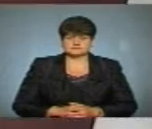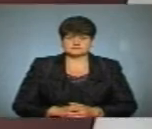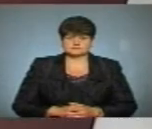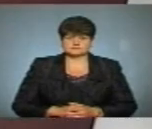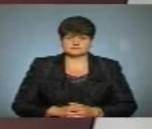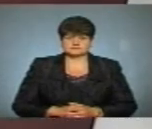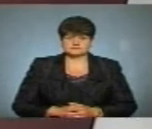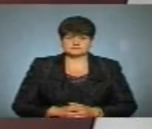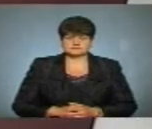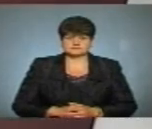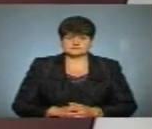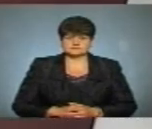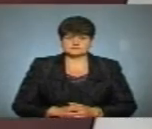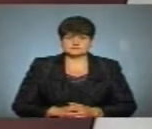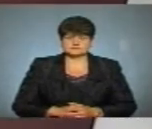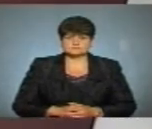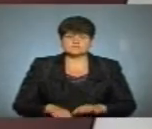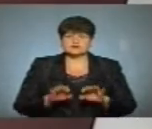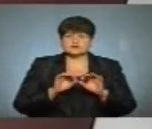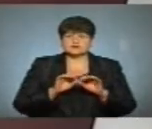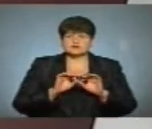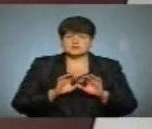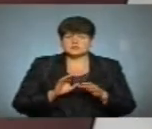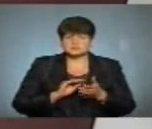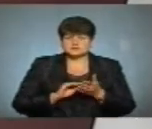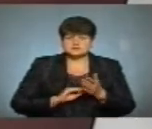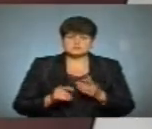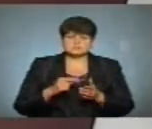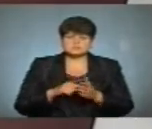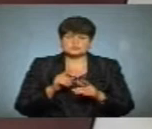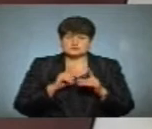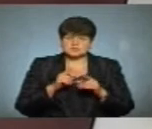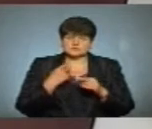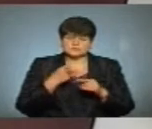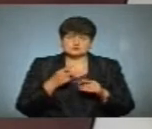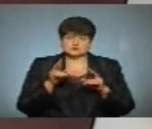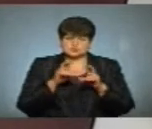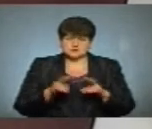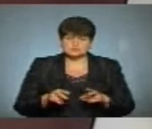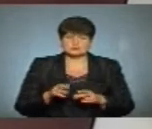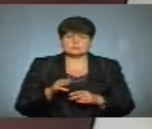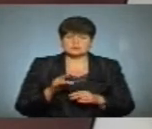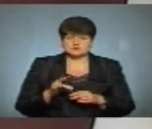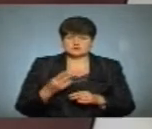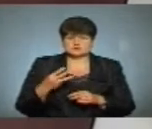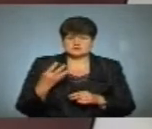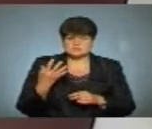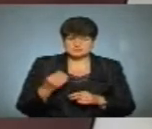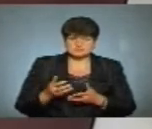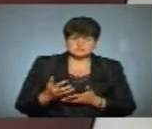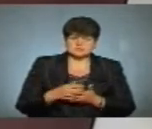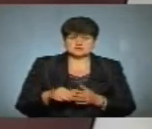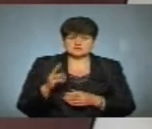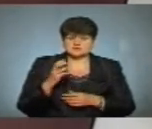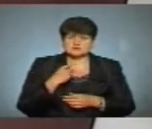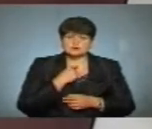Тернопіль. Речниця міської ради Мар'яна Зварич сказала, що петицію розглянуть у міській раді, якщо за 30 днів вона збере